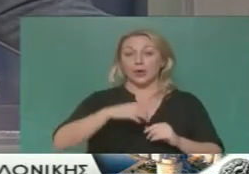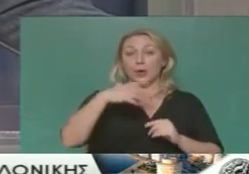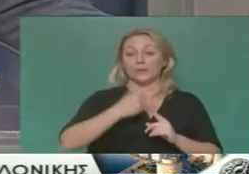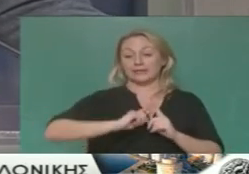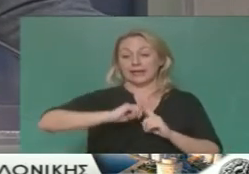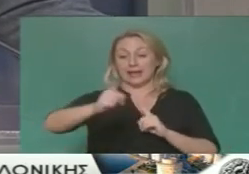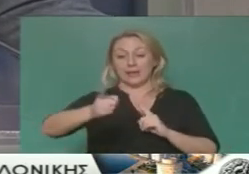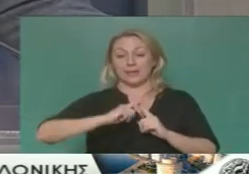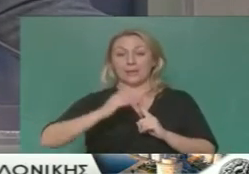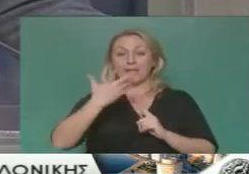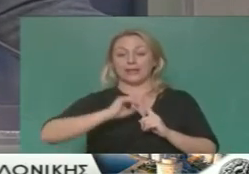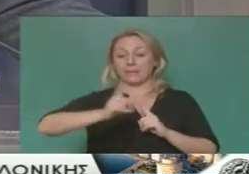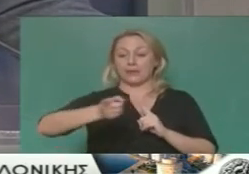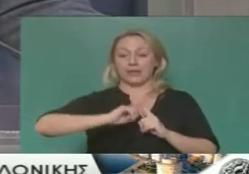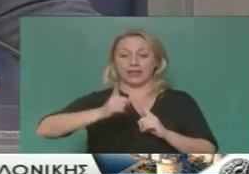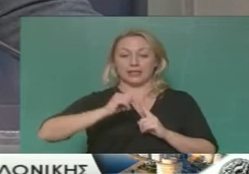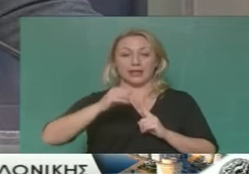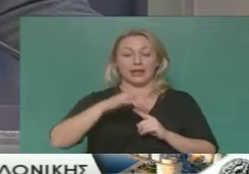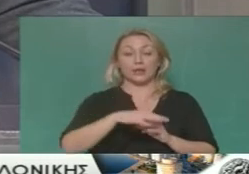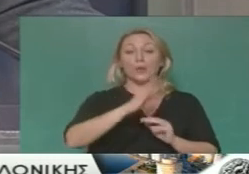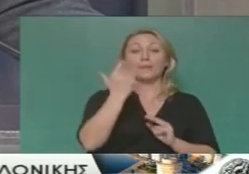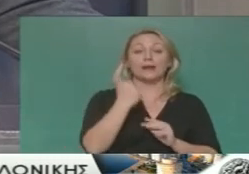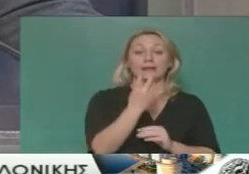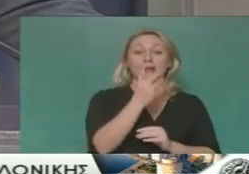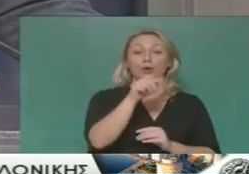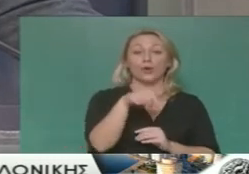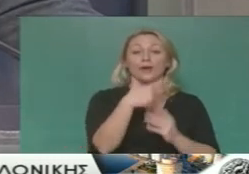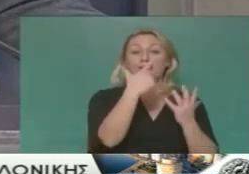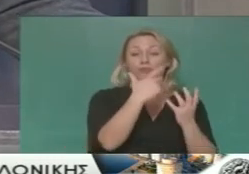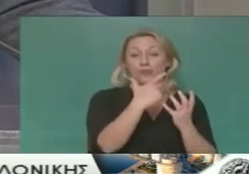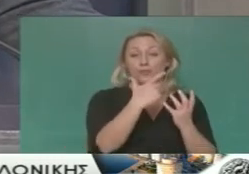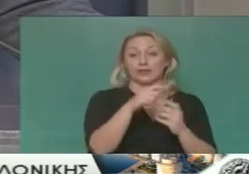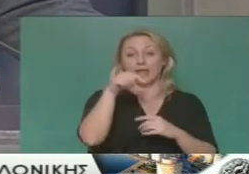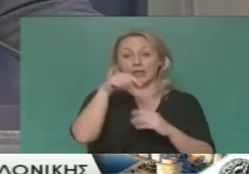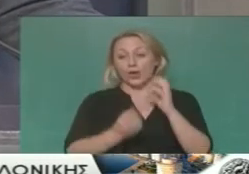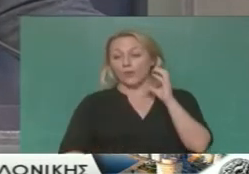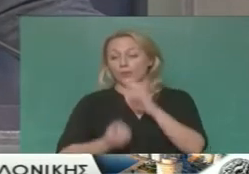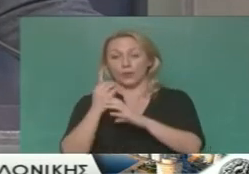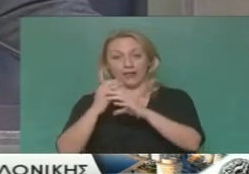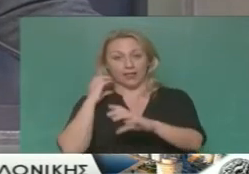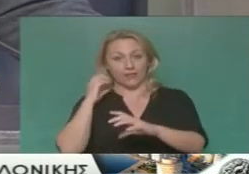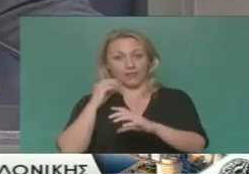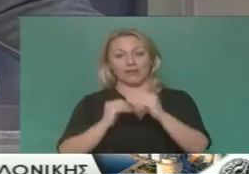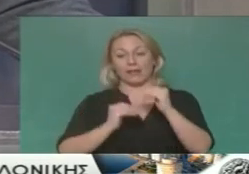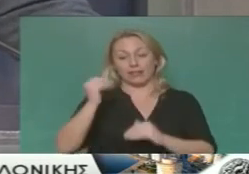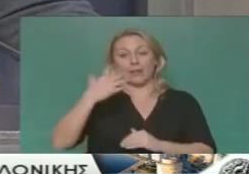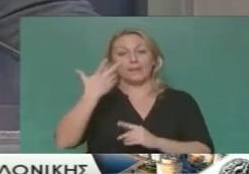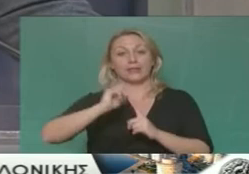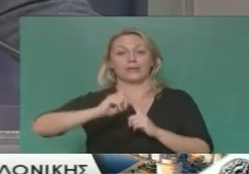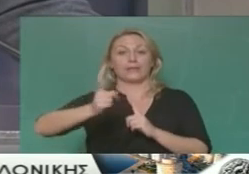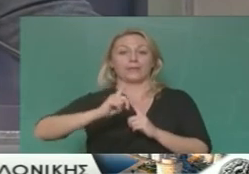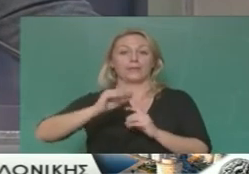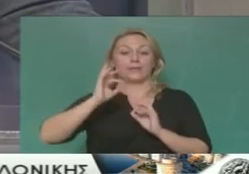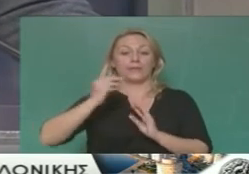αναγραμμή, ενώ ήταν πριν σε μια κρατικό άστη με 3,70, με καινούργια λεωφορεία, τα οποία λεωφορεία αγοράστηκαν από τους